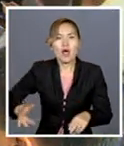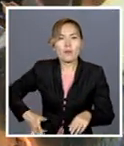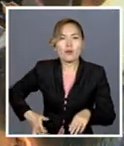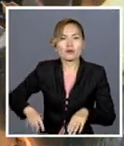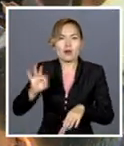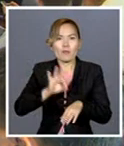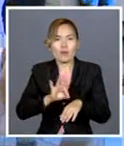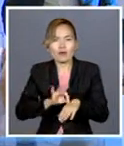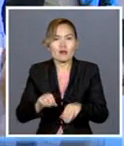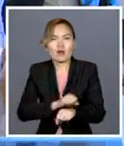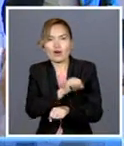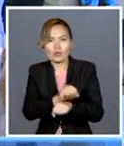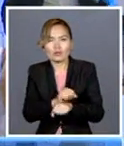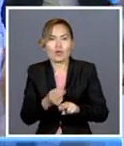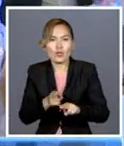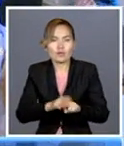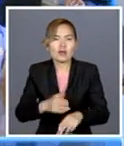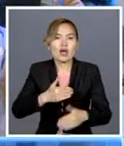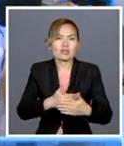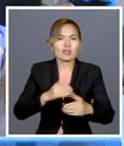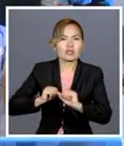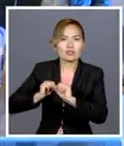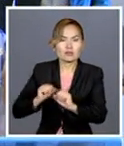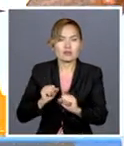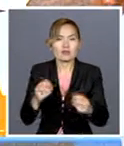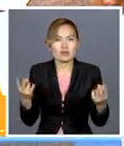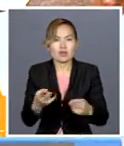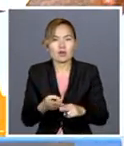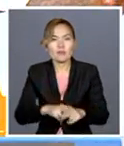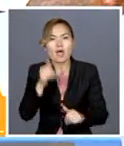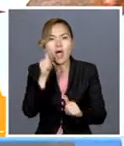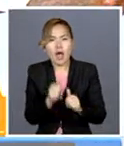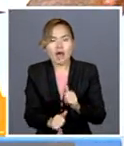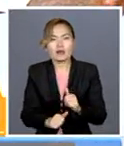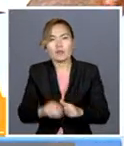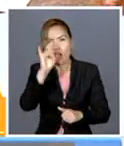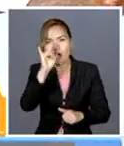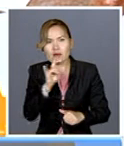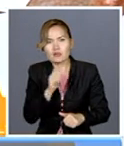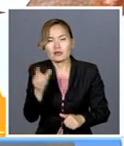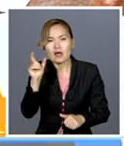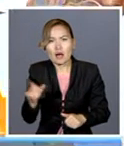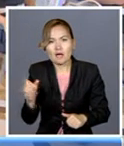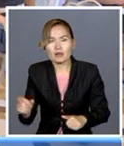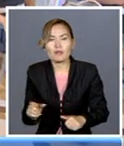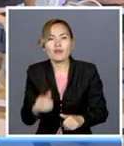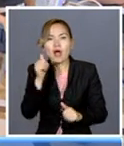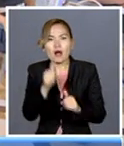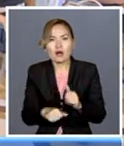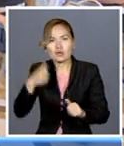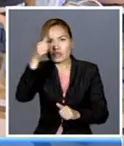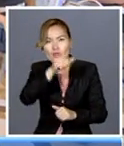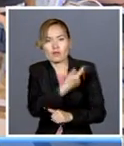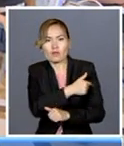созылмалы аурулары басқа да дерттердің асқынуына себеп. Сондықтан еліміздің әрбір тұрғына жыл сайын кем дегенде бір рет ерікті түрде